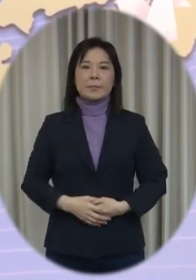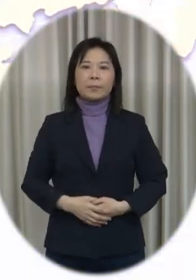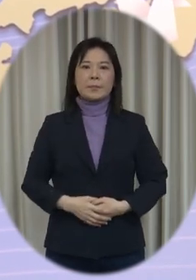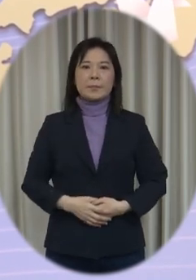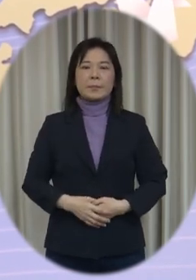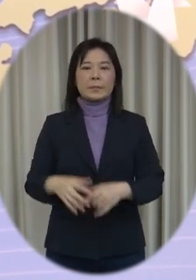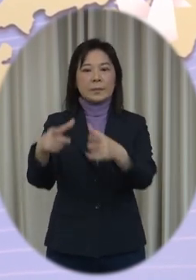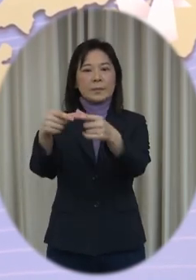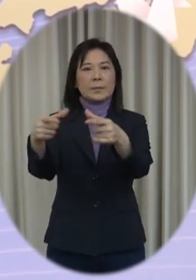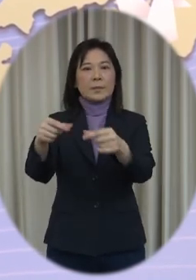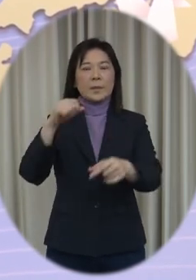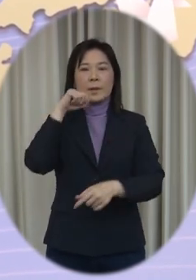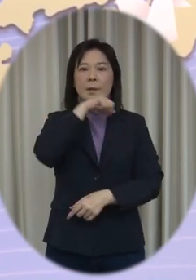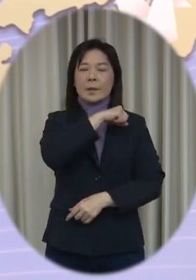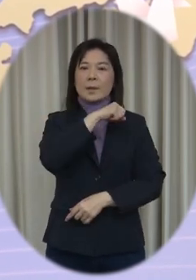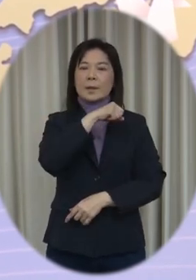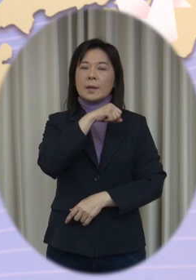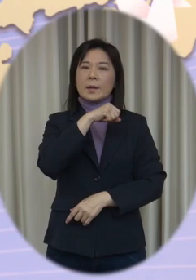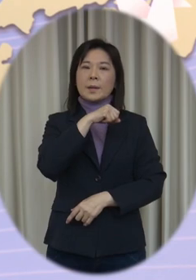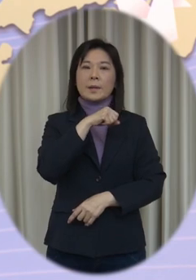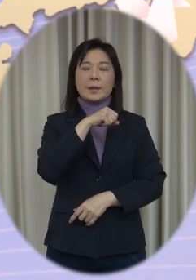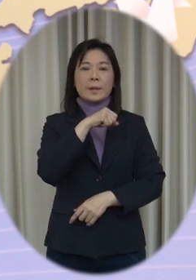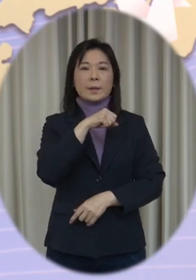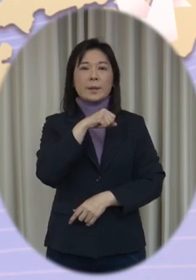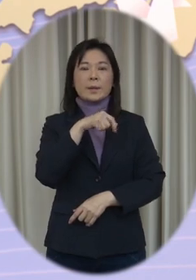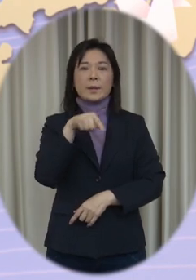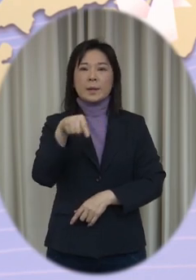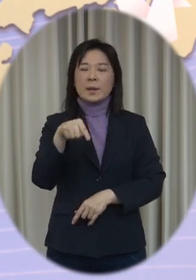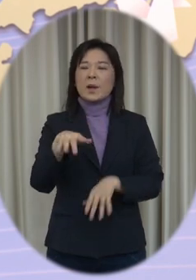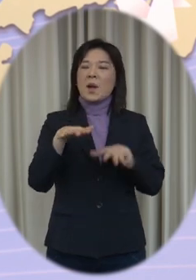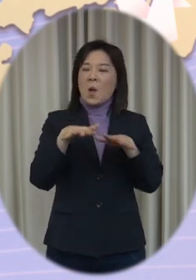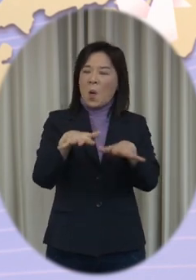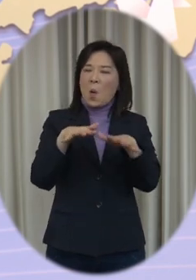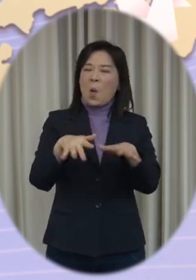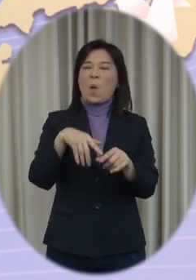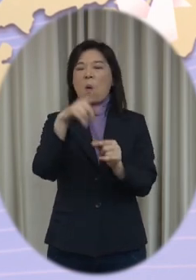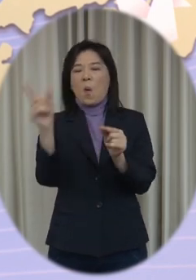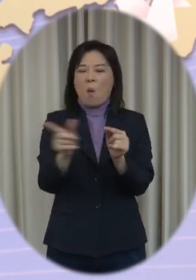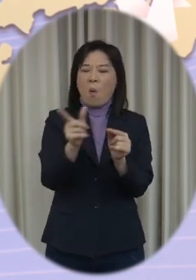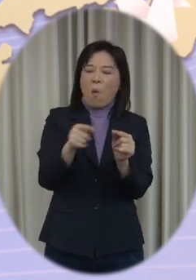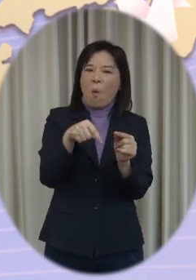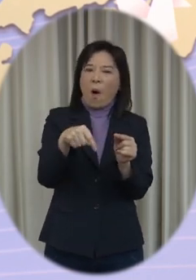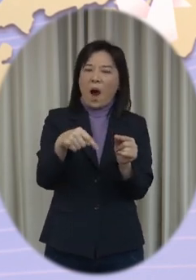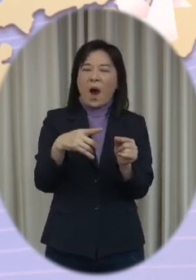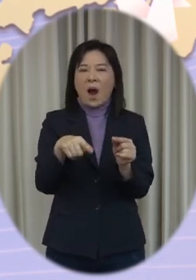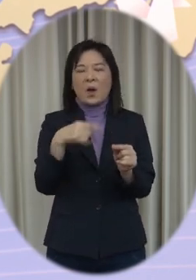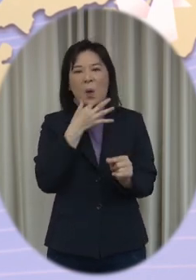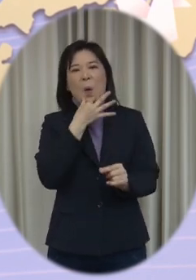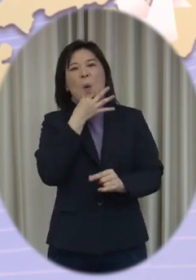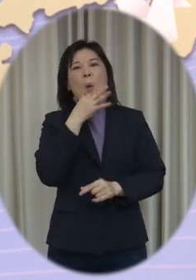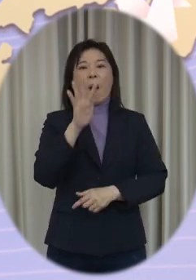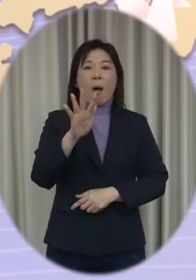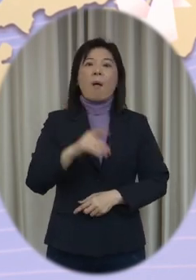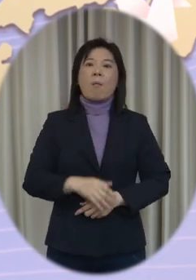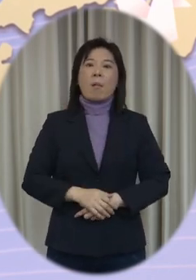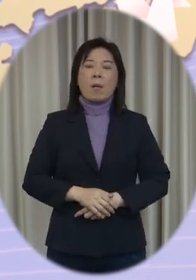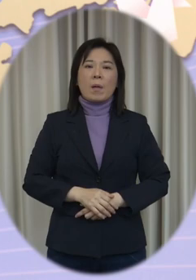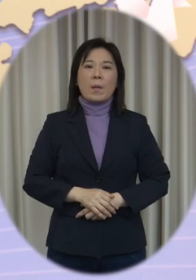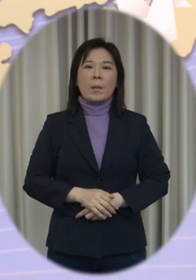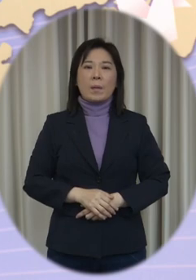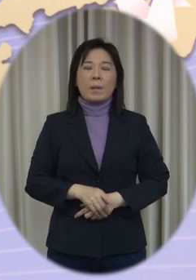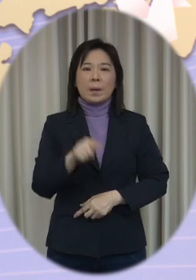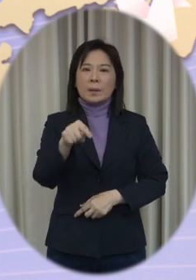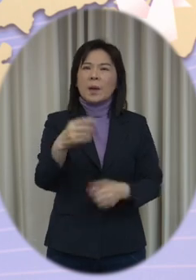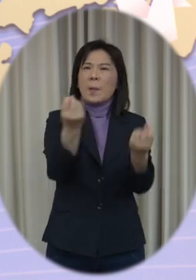日本跟台湾同样都面对地震、台风所带来的灾害的冲击。那面对